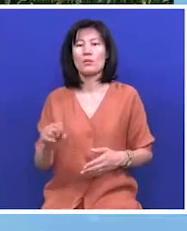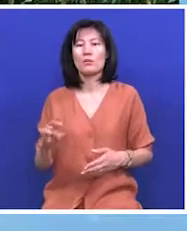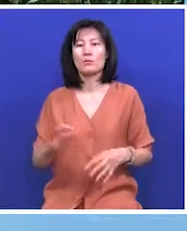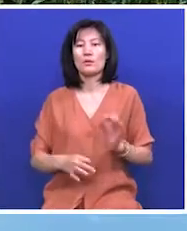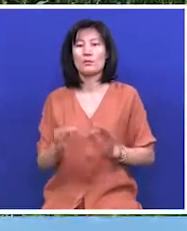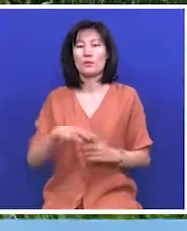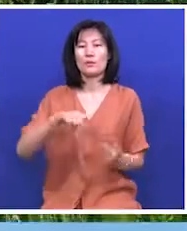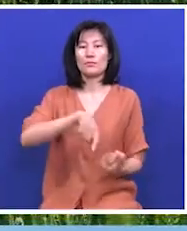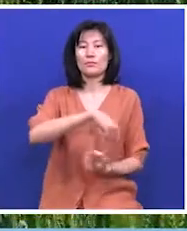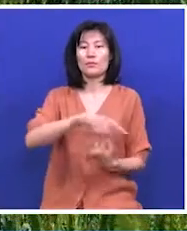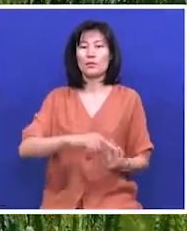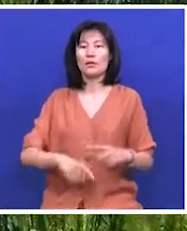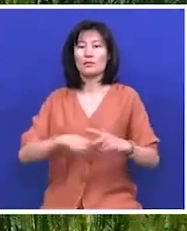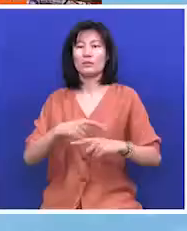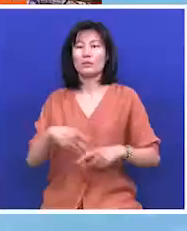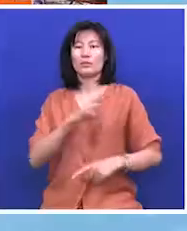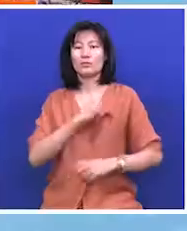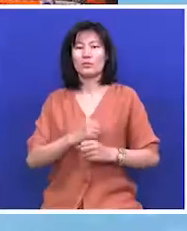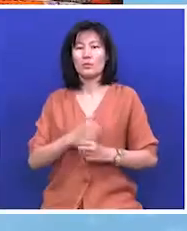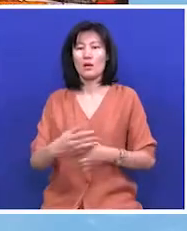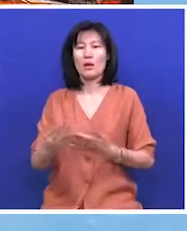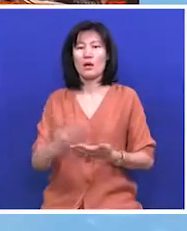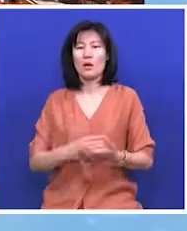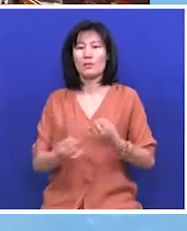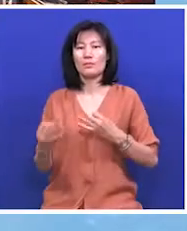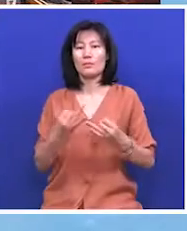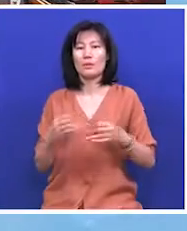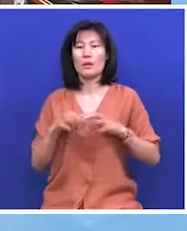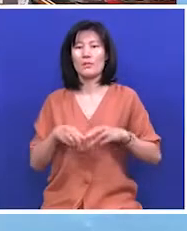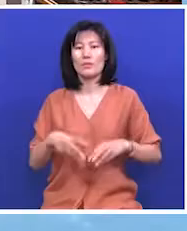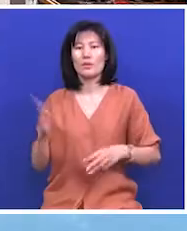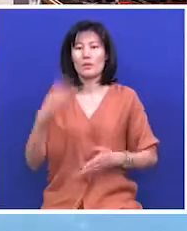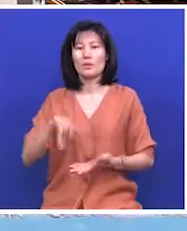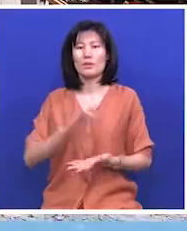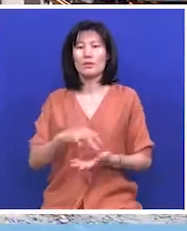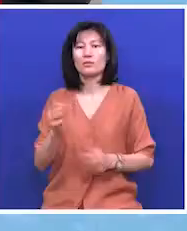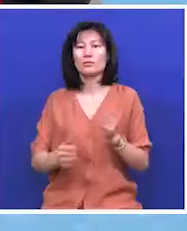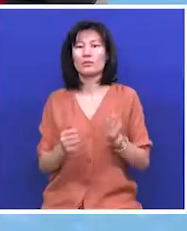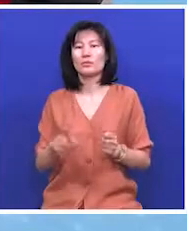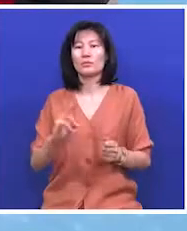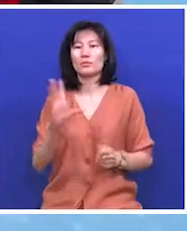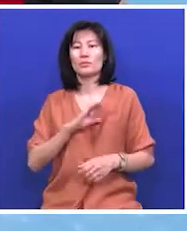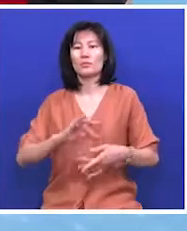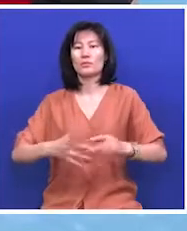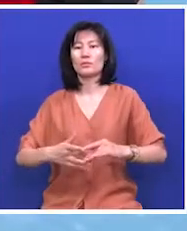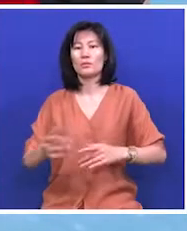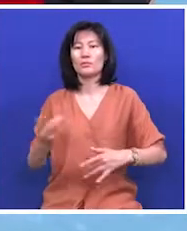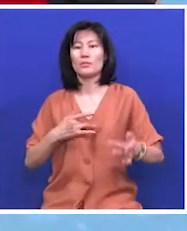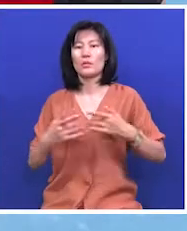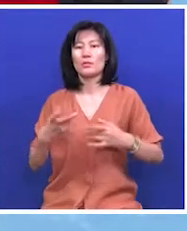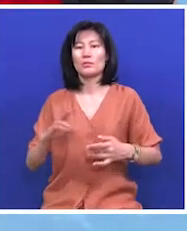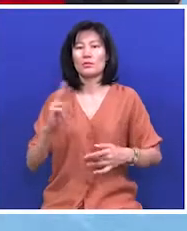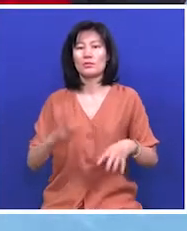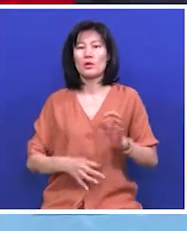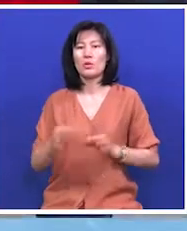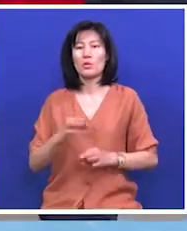өңірдегі агроөнеркәсіп бизнесін одан әрі дамыту бойынша жоспар талқылады. Премьер-министр Түркістан қаласындағы көлік, әкімшілік, әлеуметтік және